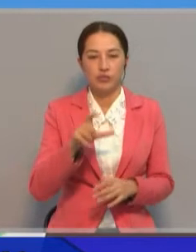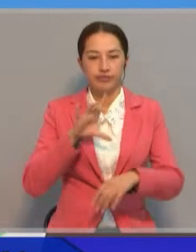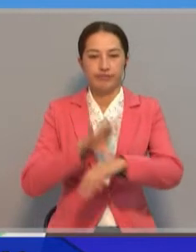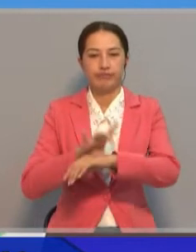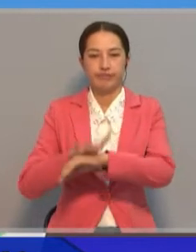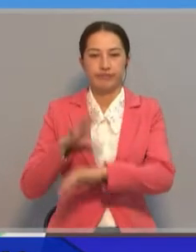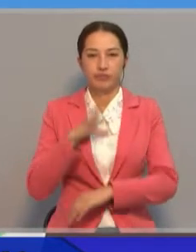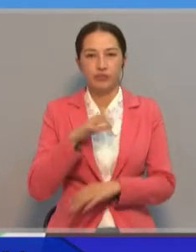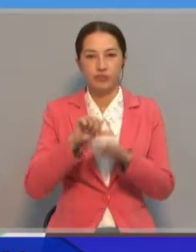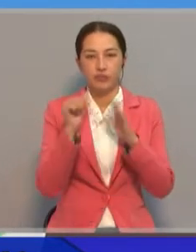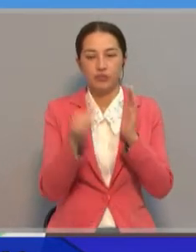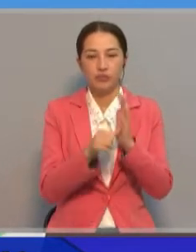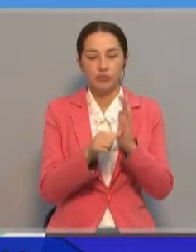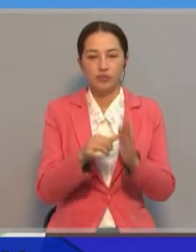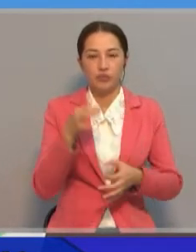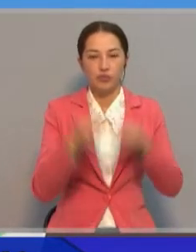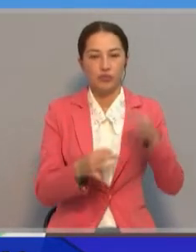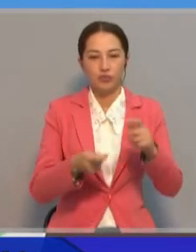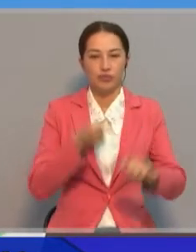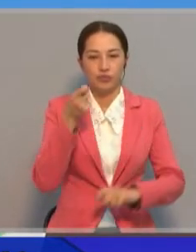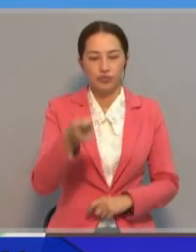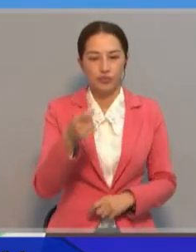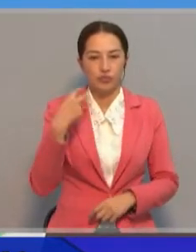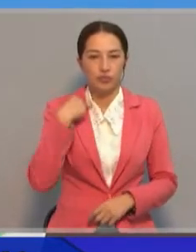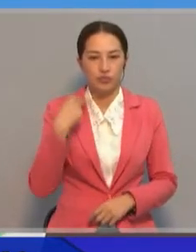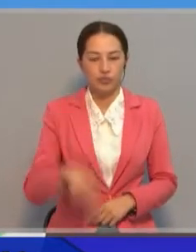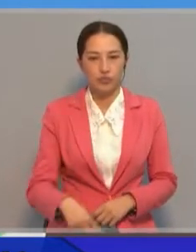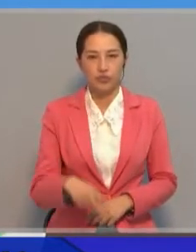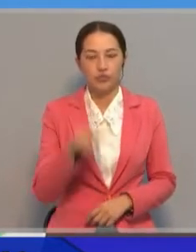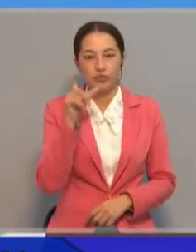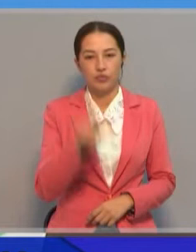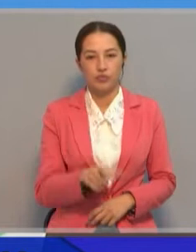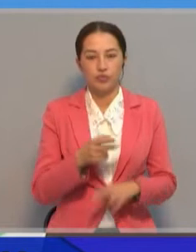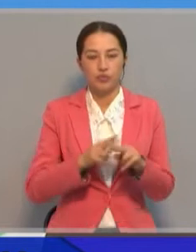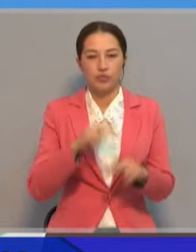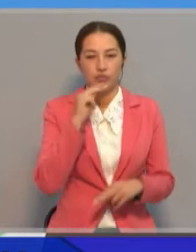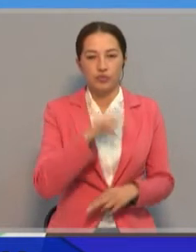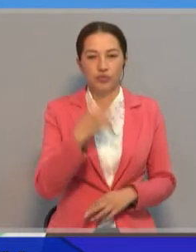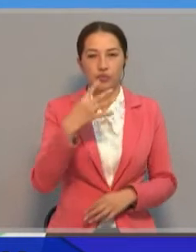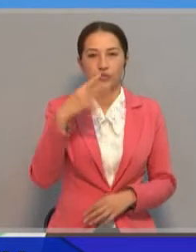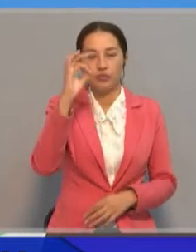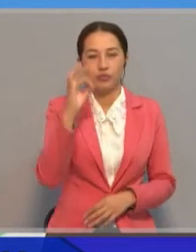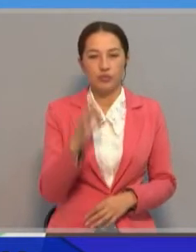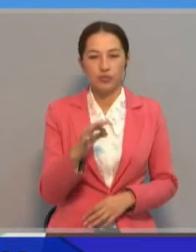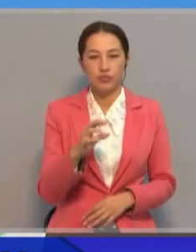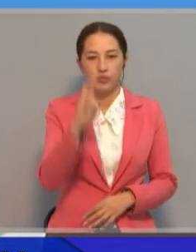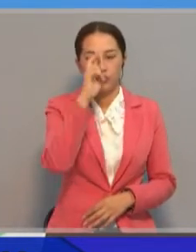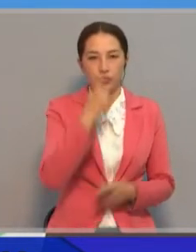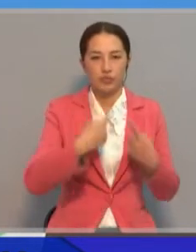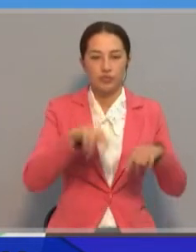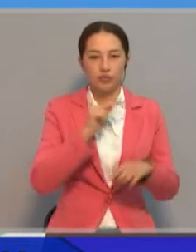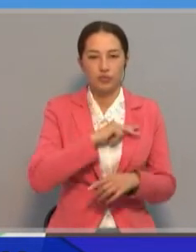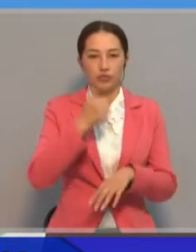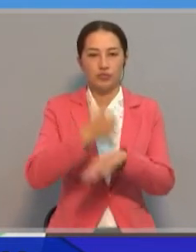әшкереленді. 16-сы сотталды. Күдікті адамдардың 40%-дан астамы мемлекеттік